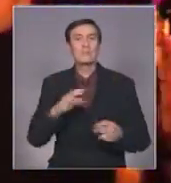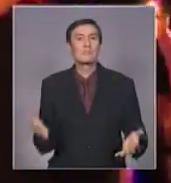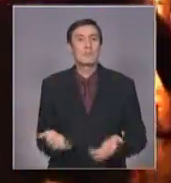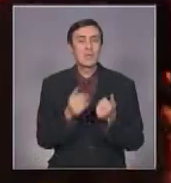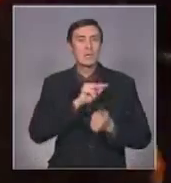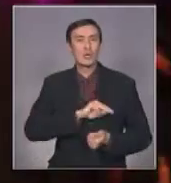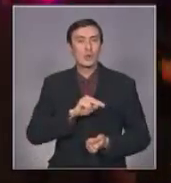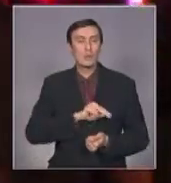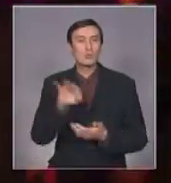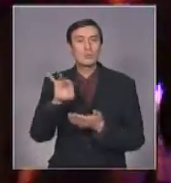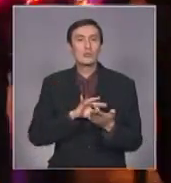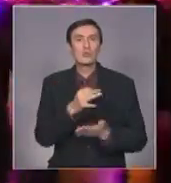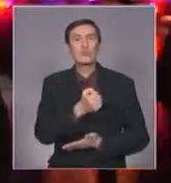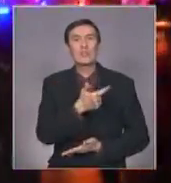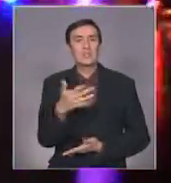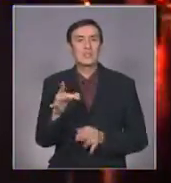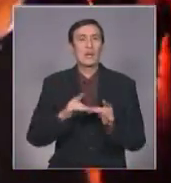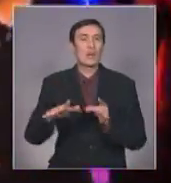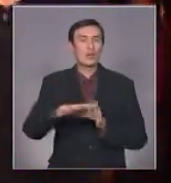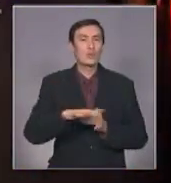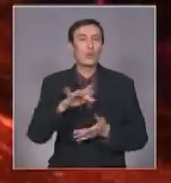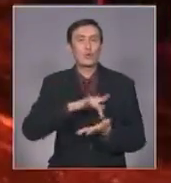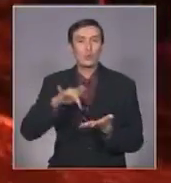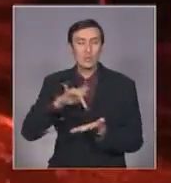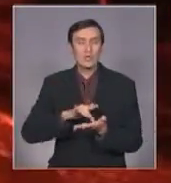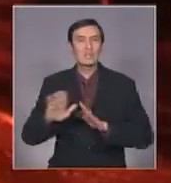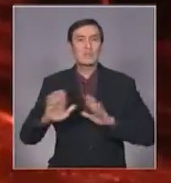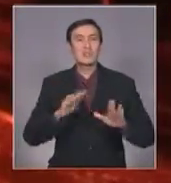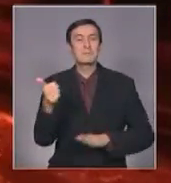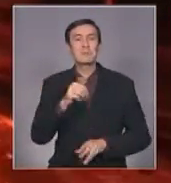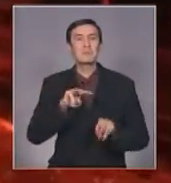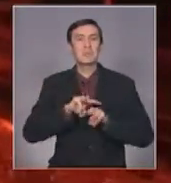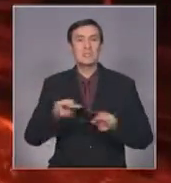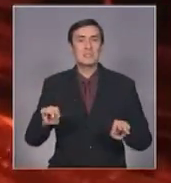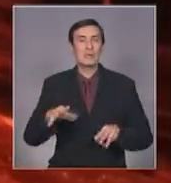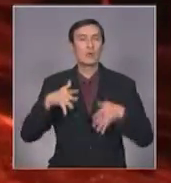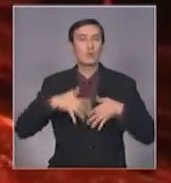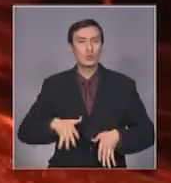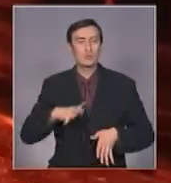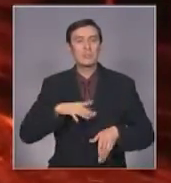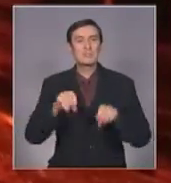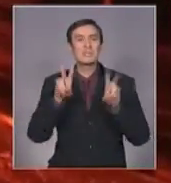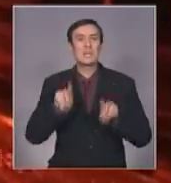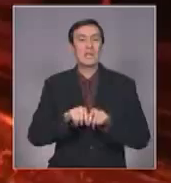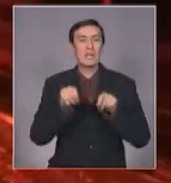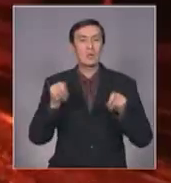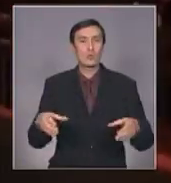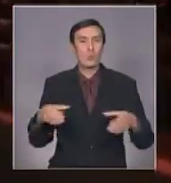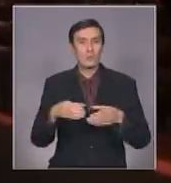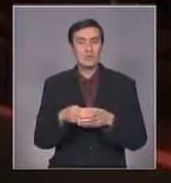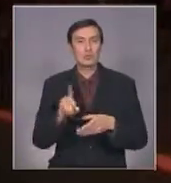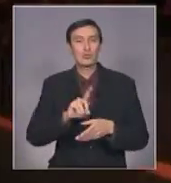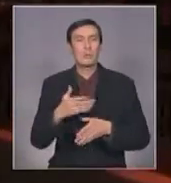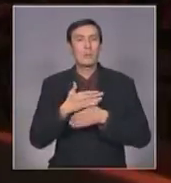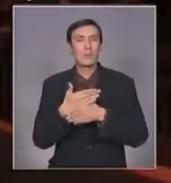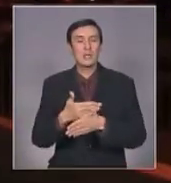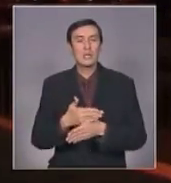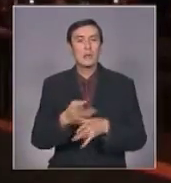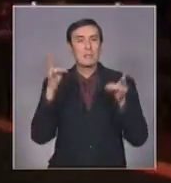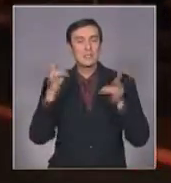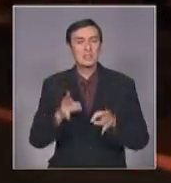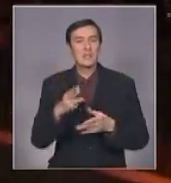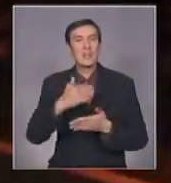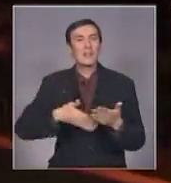Поисково-спасательные работы ведутся сразу в нескольких районах города. Распоряжением премьер-министра страны создана специальная группа для помощи пострадавшим